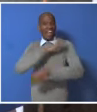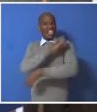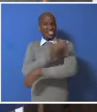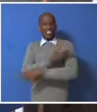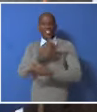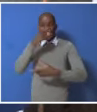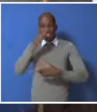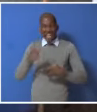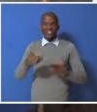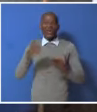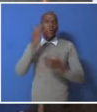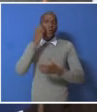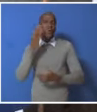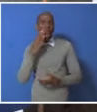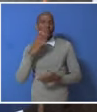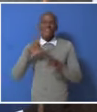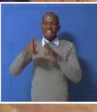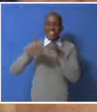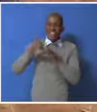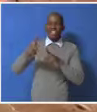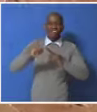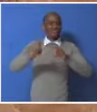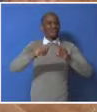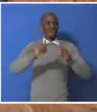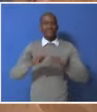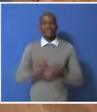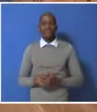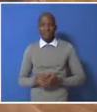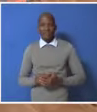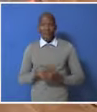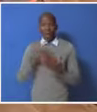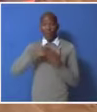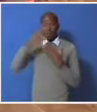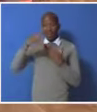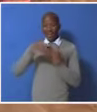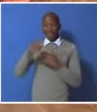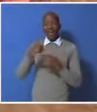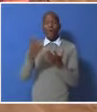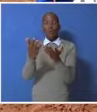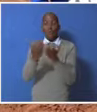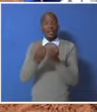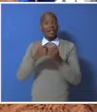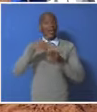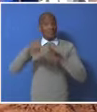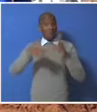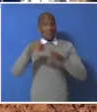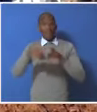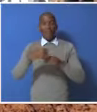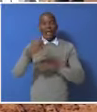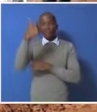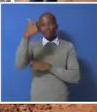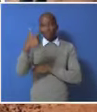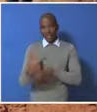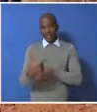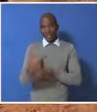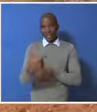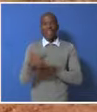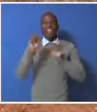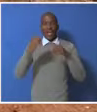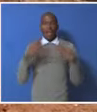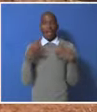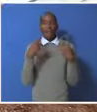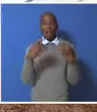ko magaeng kana ko merakeng kana ko kaekae. Mo lenaneong le go ne go badiwa baikopedi ba le 200 ke gore 200 go